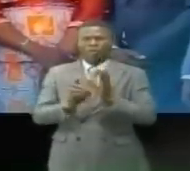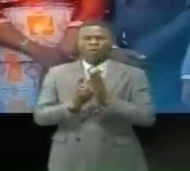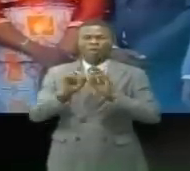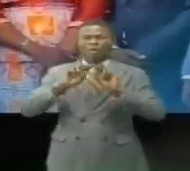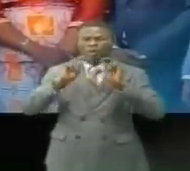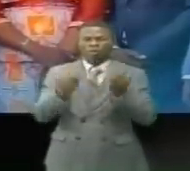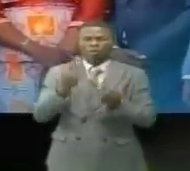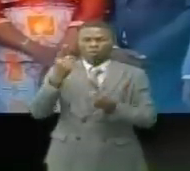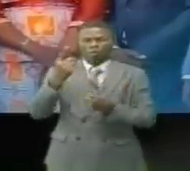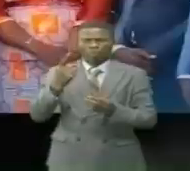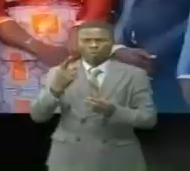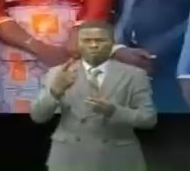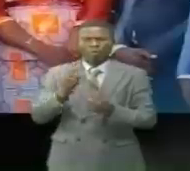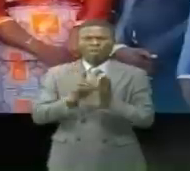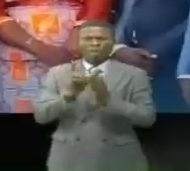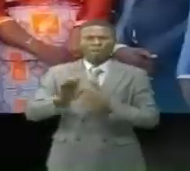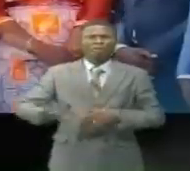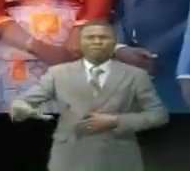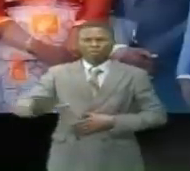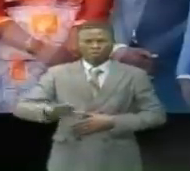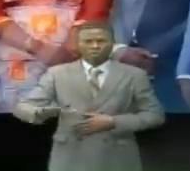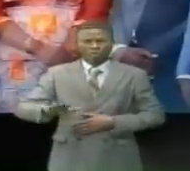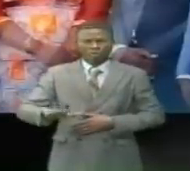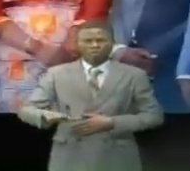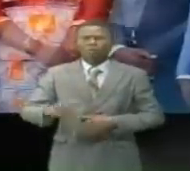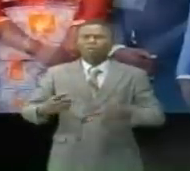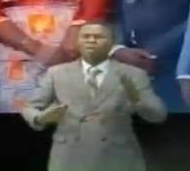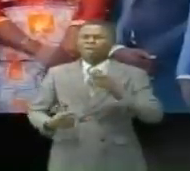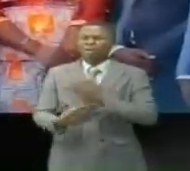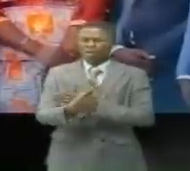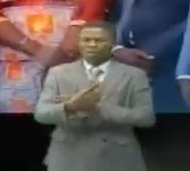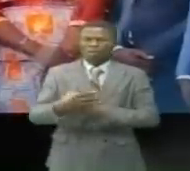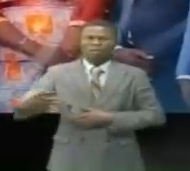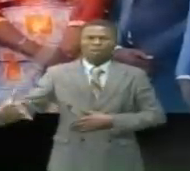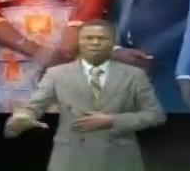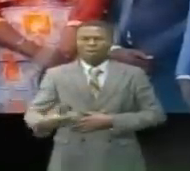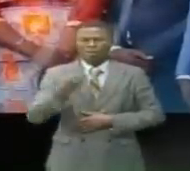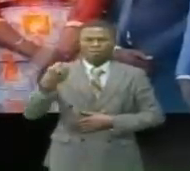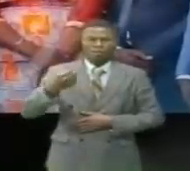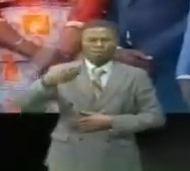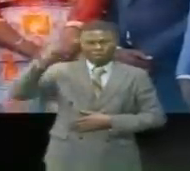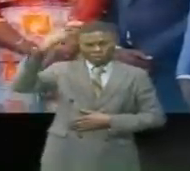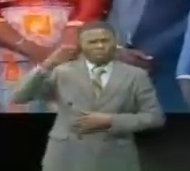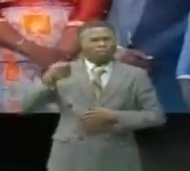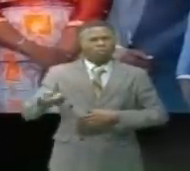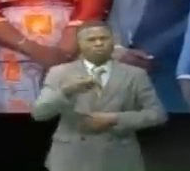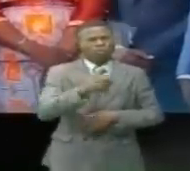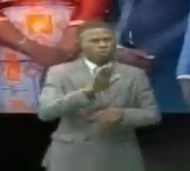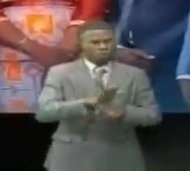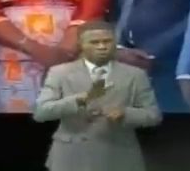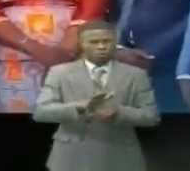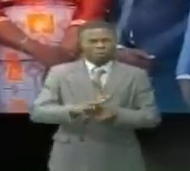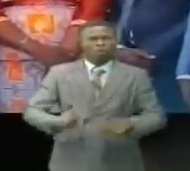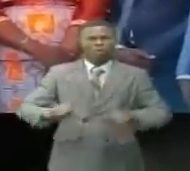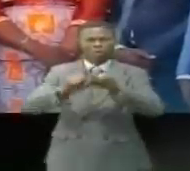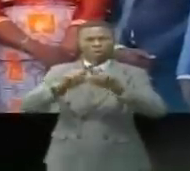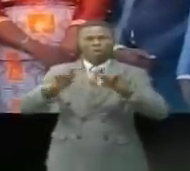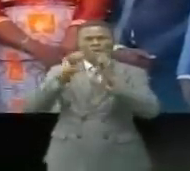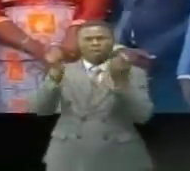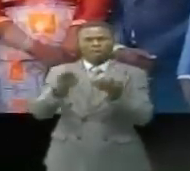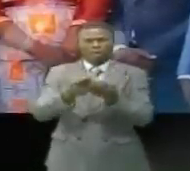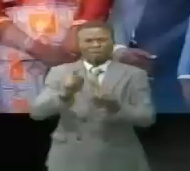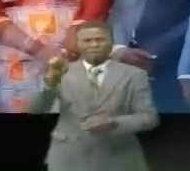la cohésion nationale. Dénonçons la récupération politicienne des tuileries sur le conflit tribal